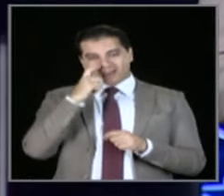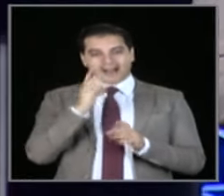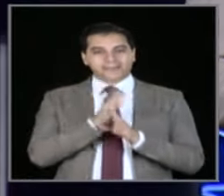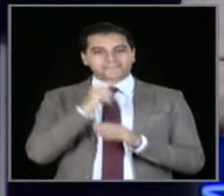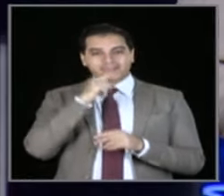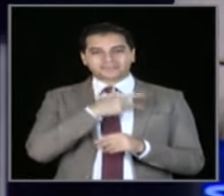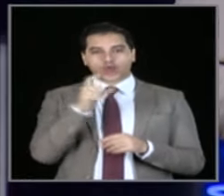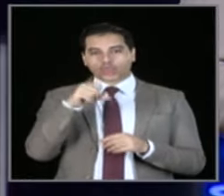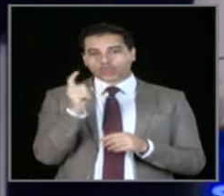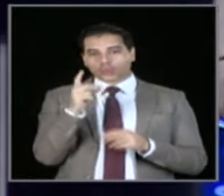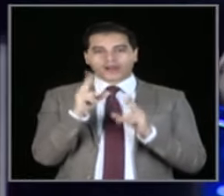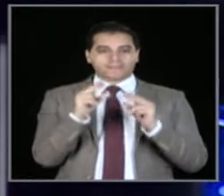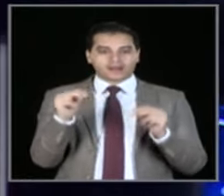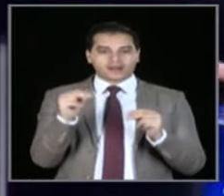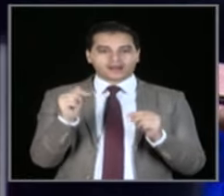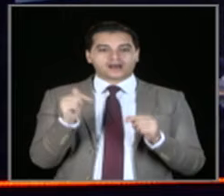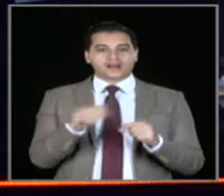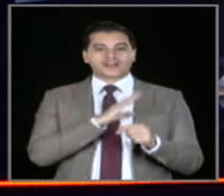رتبة في القوات المسلحة المصرية؟